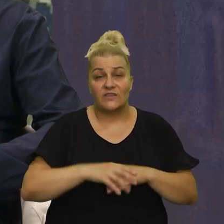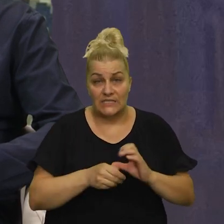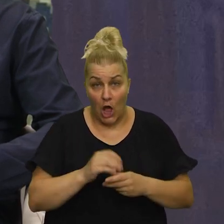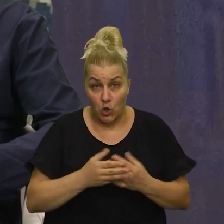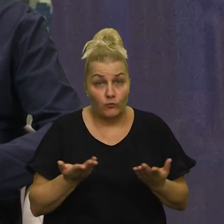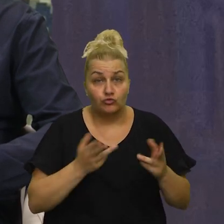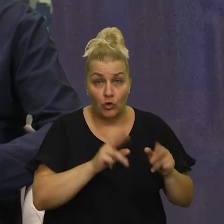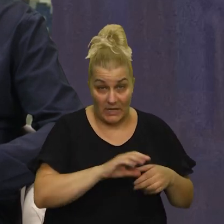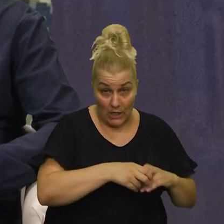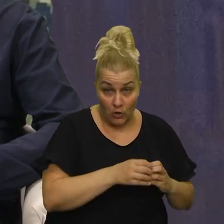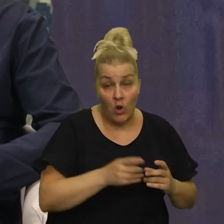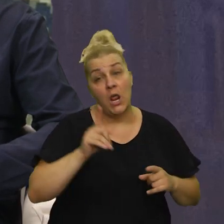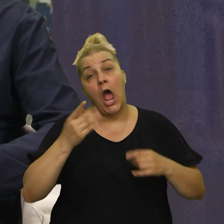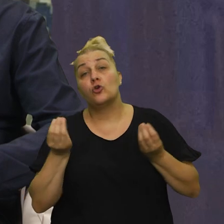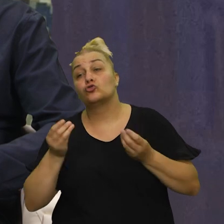zadovoljni?